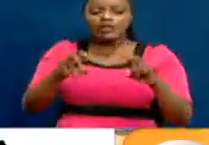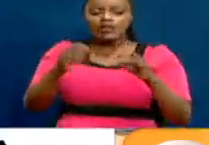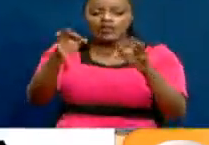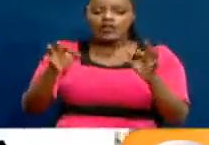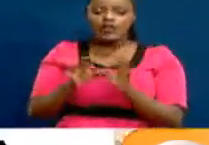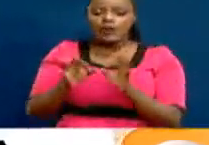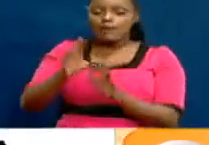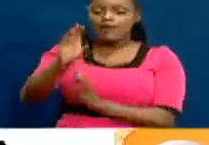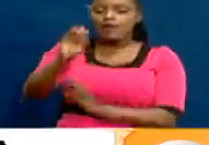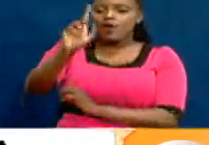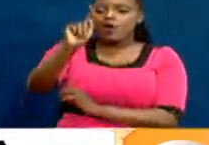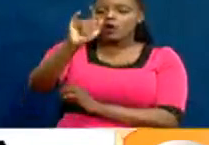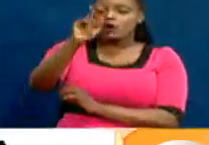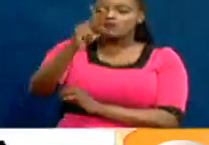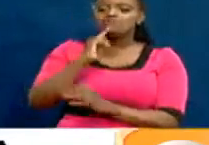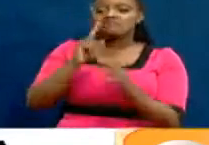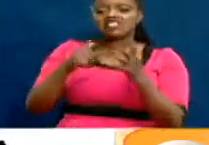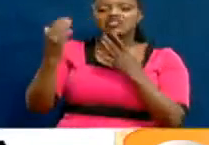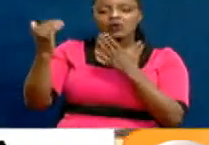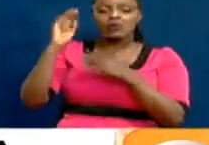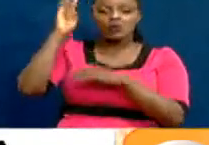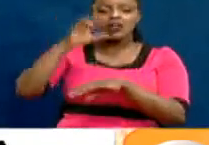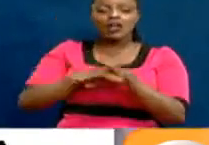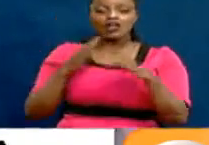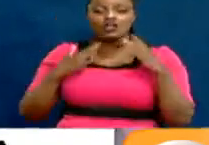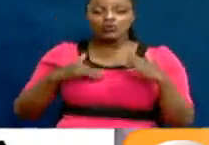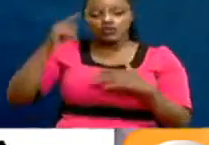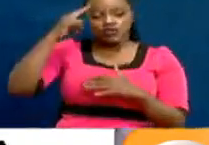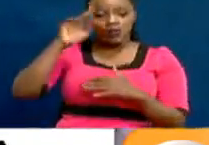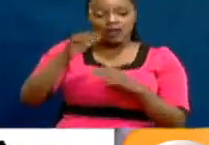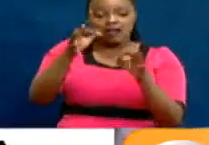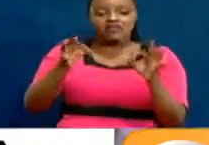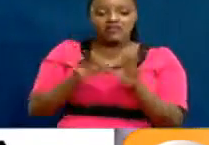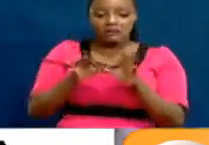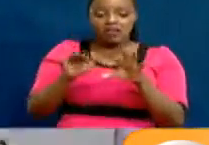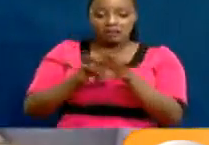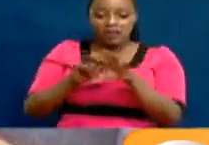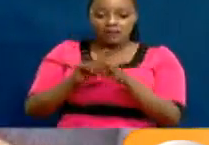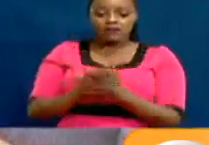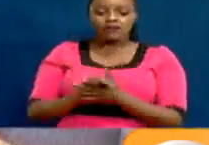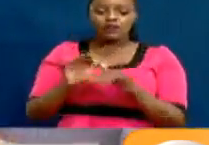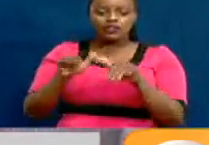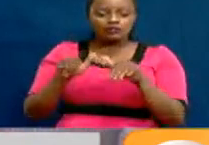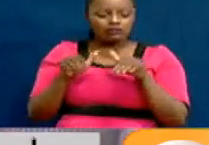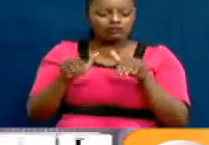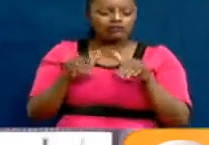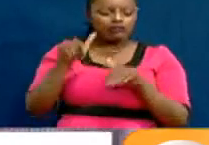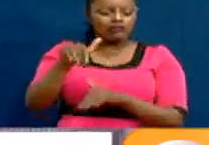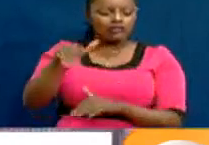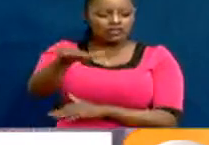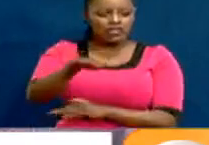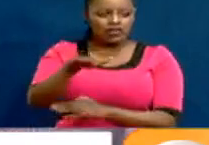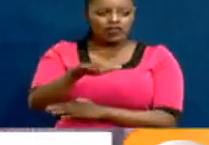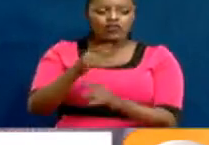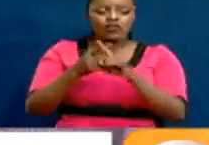Alfayo ikiwa na matumaini kwamba watapata mwili wa mpendwa wao. Pia tumekesha hapa tangia hii